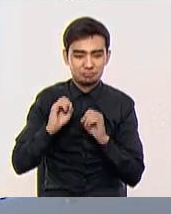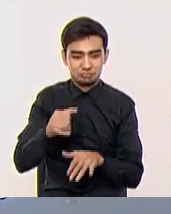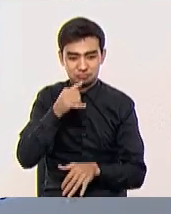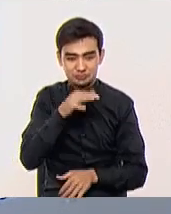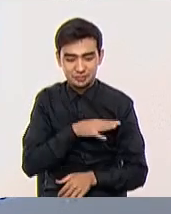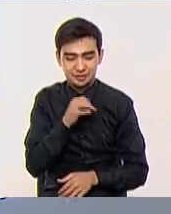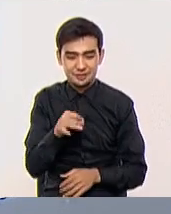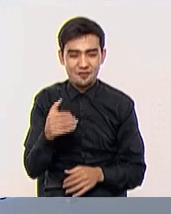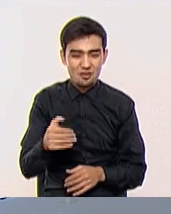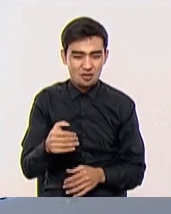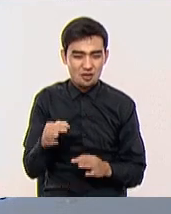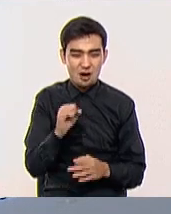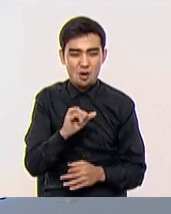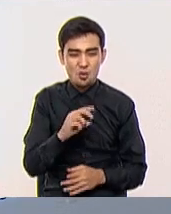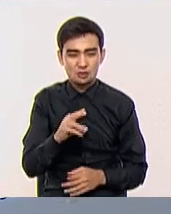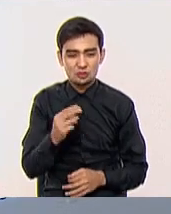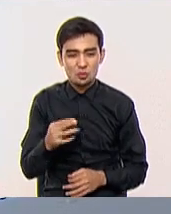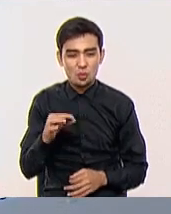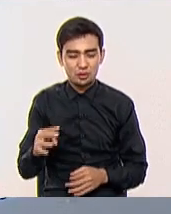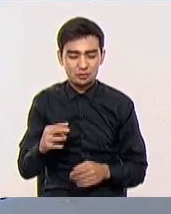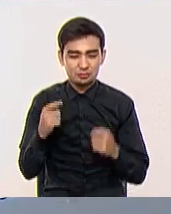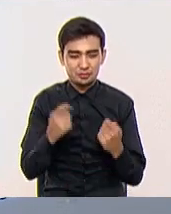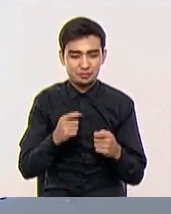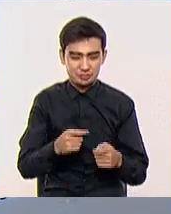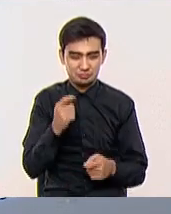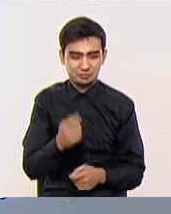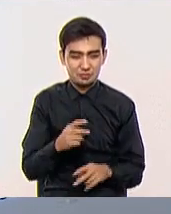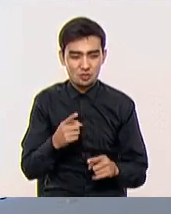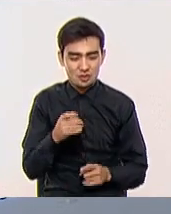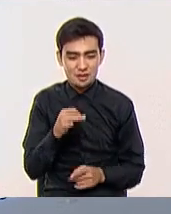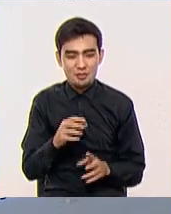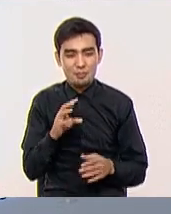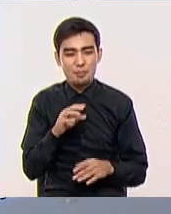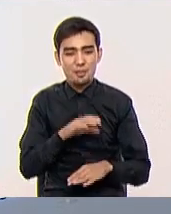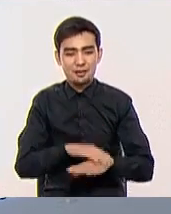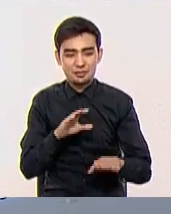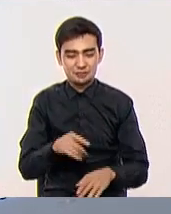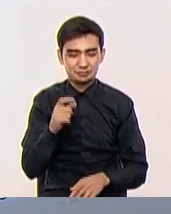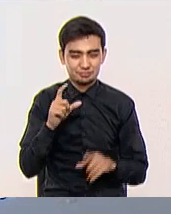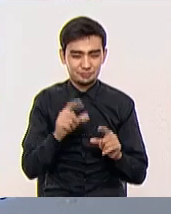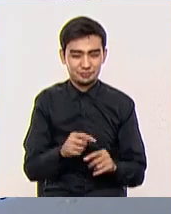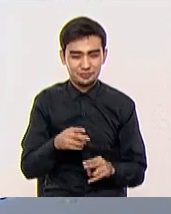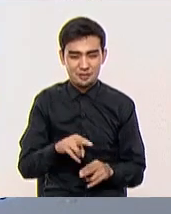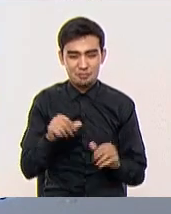кепілге қойған мүлкін аукцион арқылы тым арзанға сатады? Банктерге қаншаға дейін арзандатуға құқық берілген?